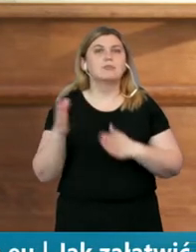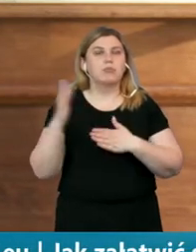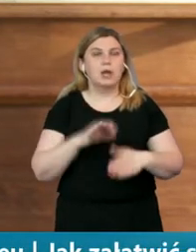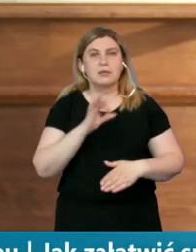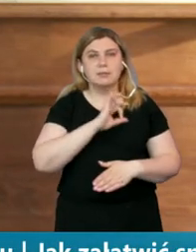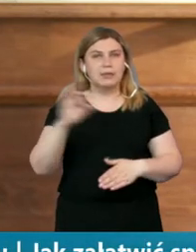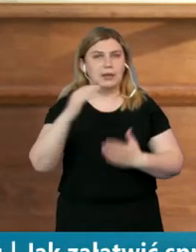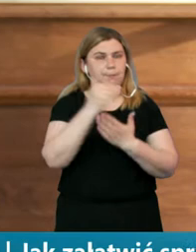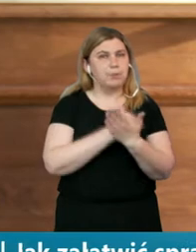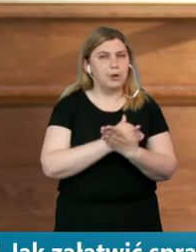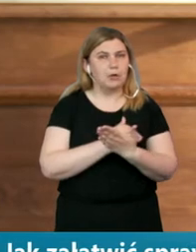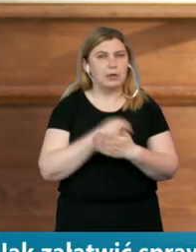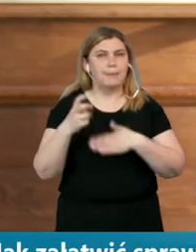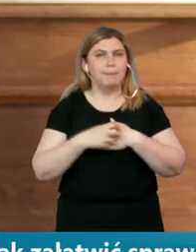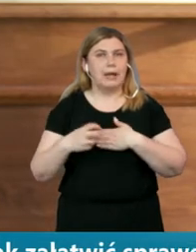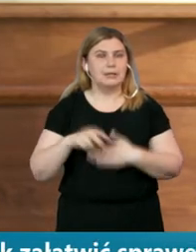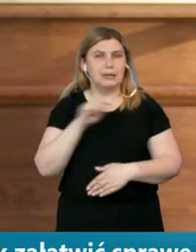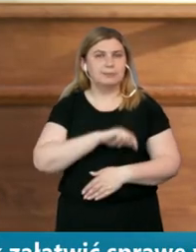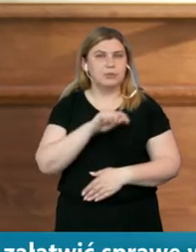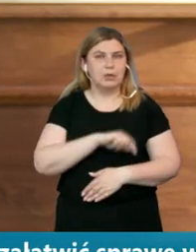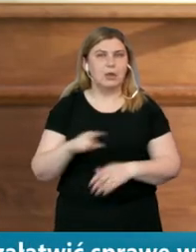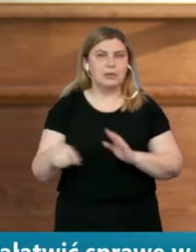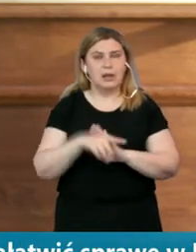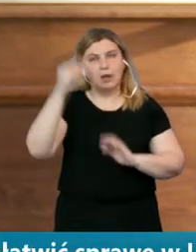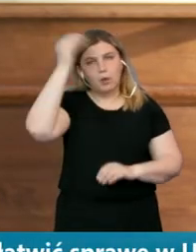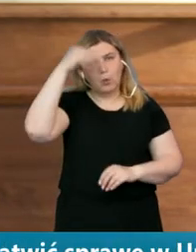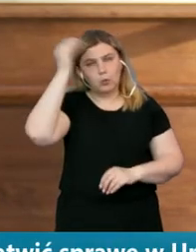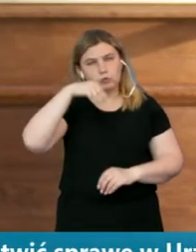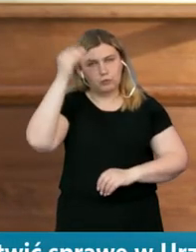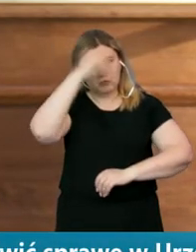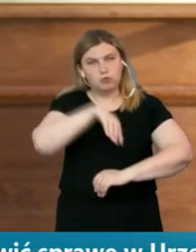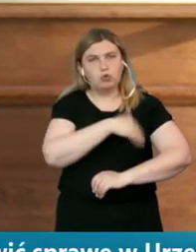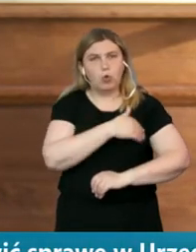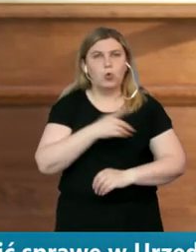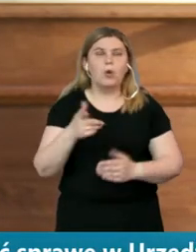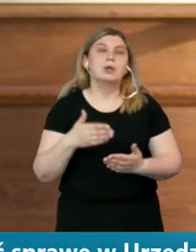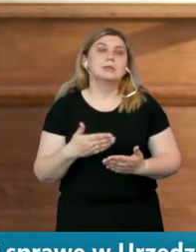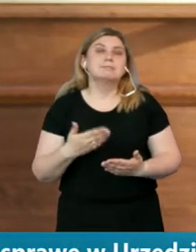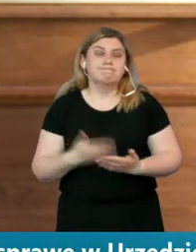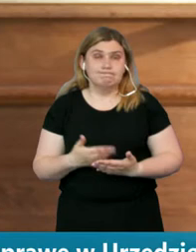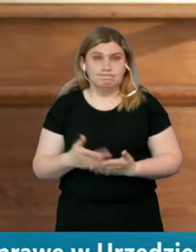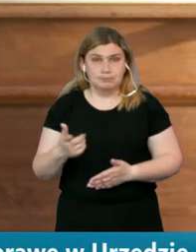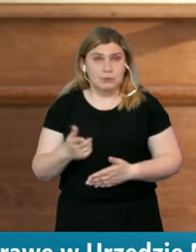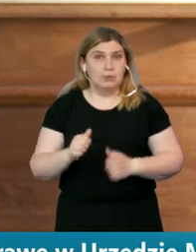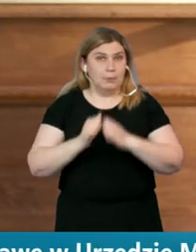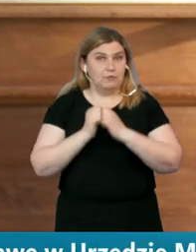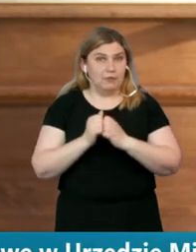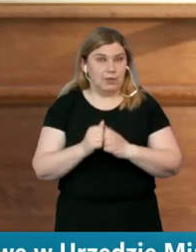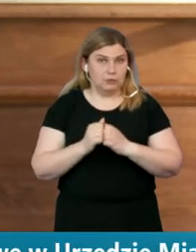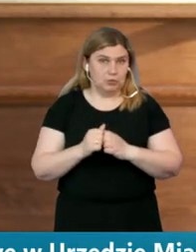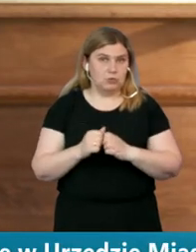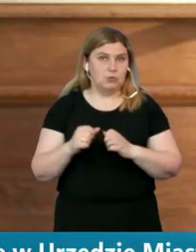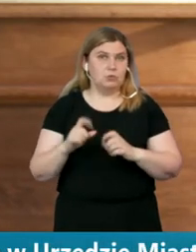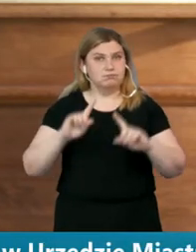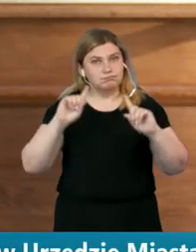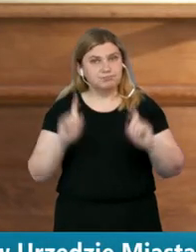program badań psychologicznych dla uczniów naszych szkół po to, aby we wrześniu, od początku roku szkolnego